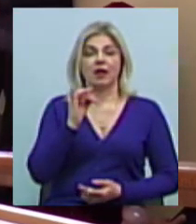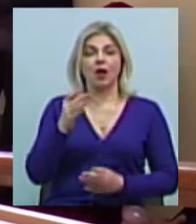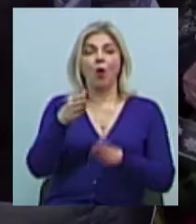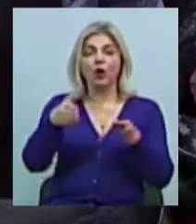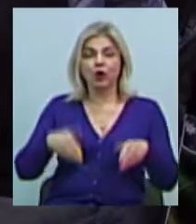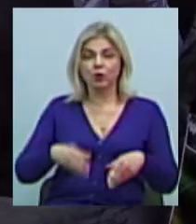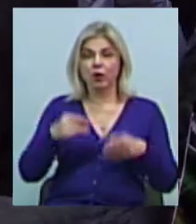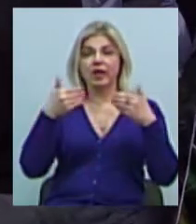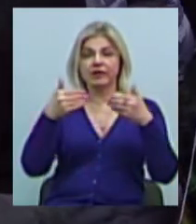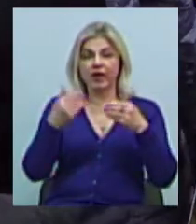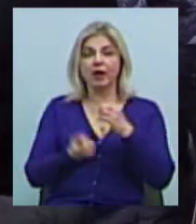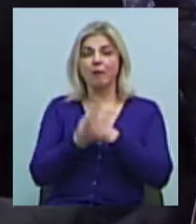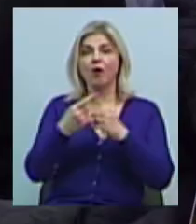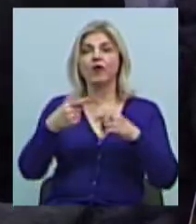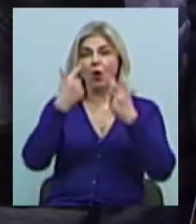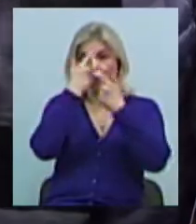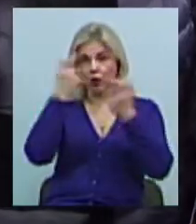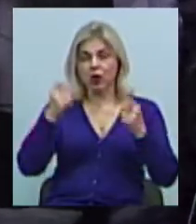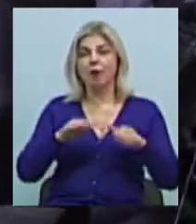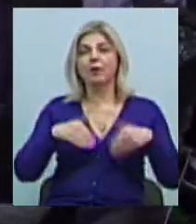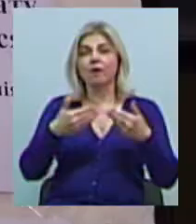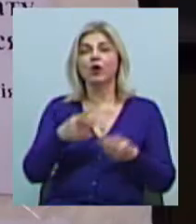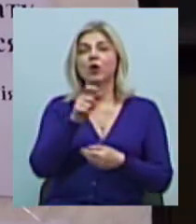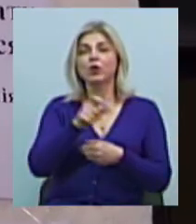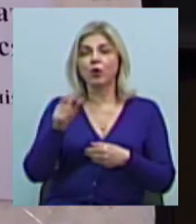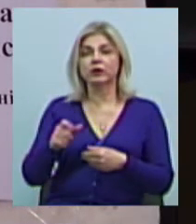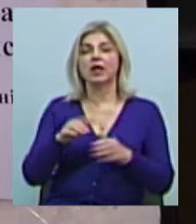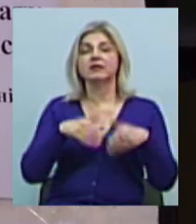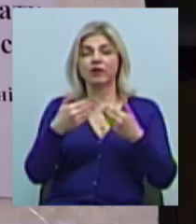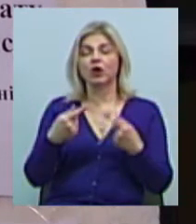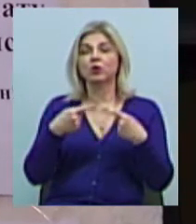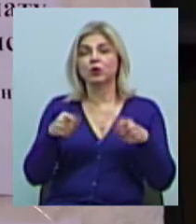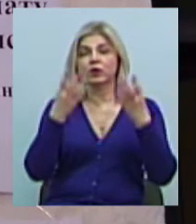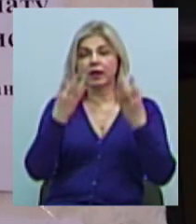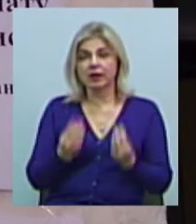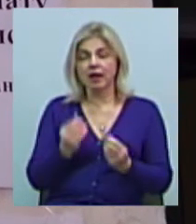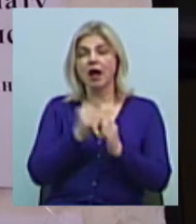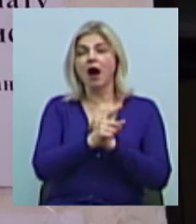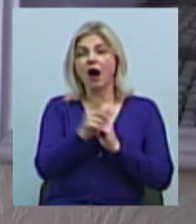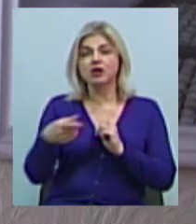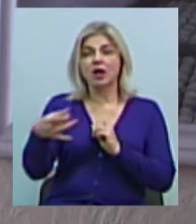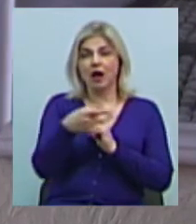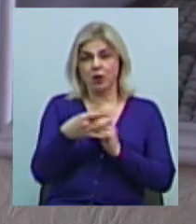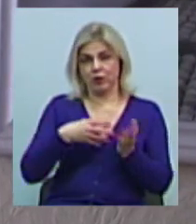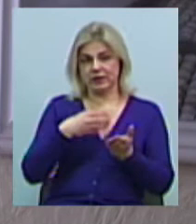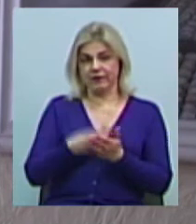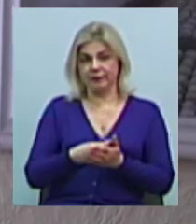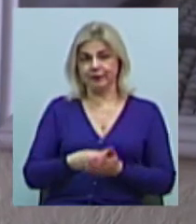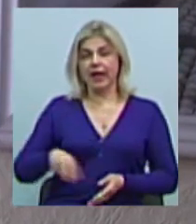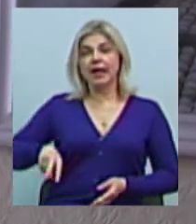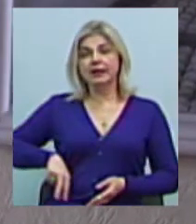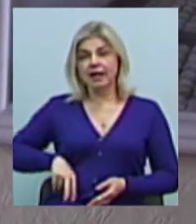установи з'явилось оголошення з пропозицією громадянам звернутись в інший день. Для кожного району свій. Директор